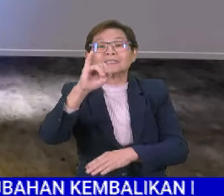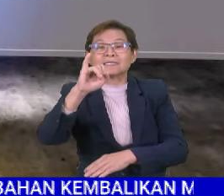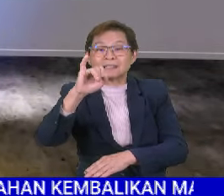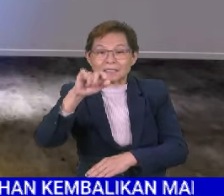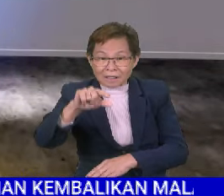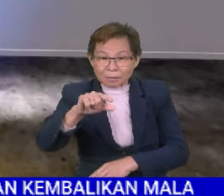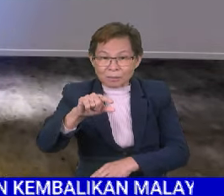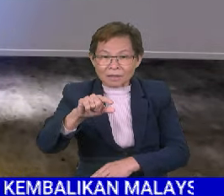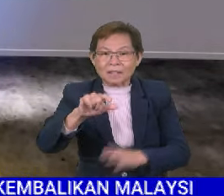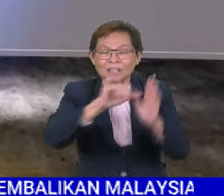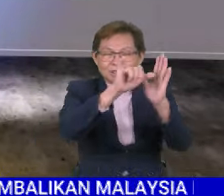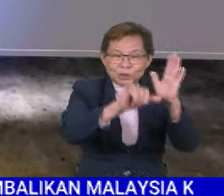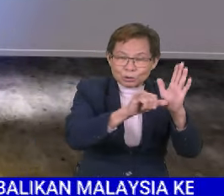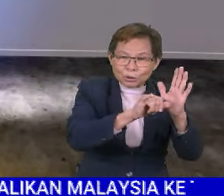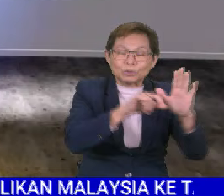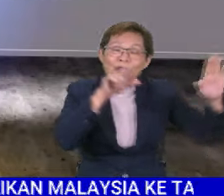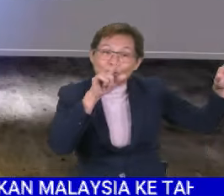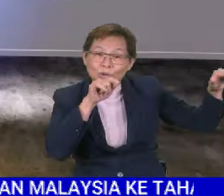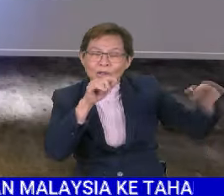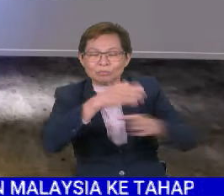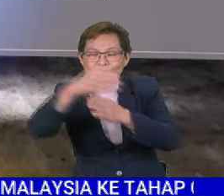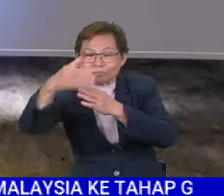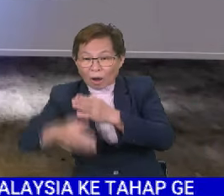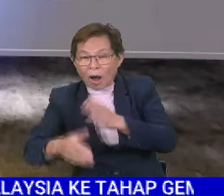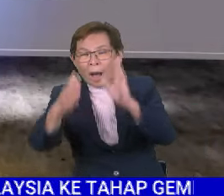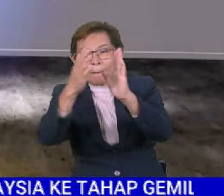juga YouTube kami. Baiklah, bisa kita lihat ramalan cuaca bagi